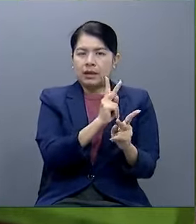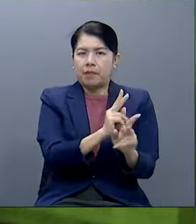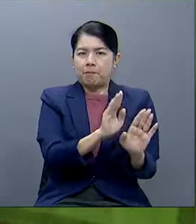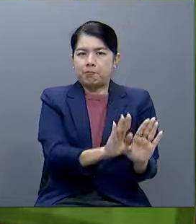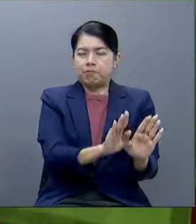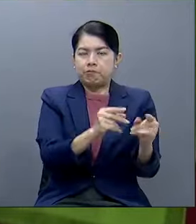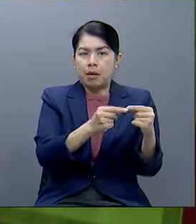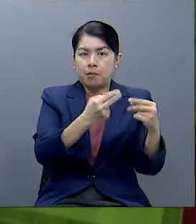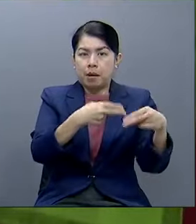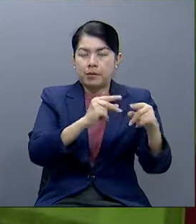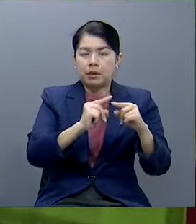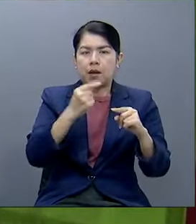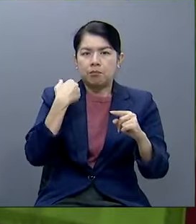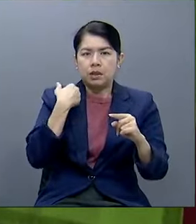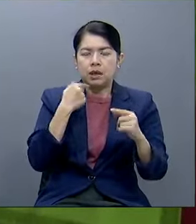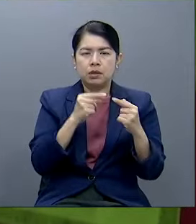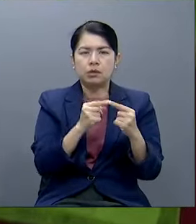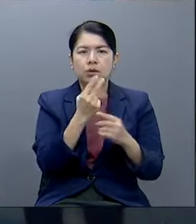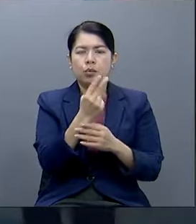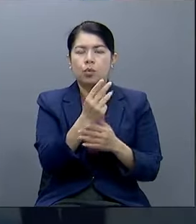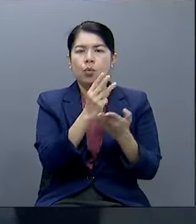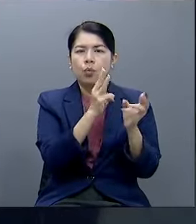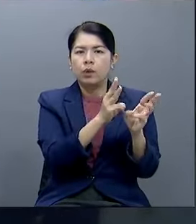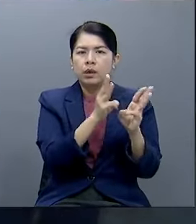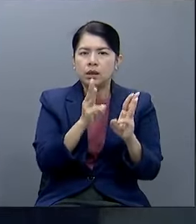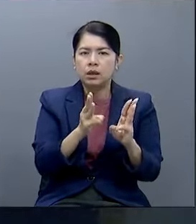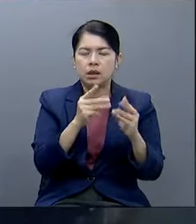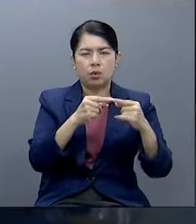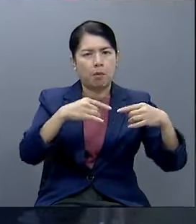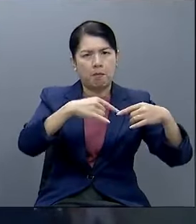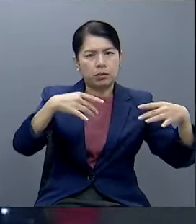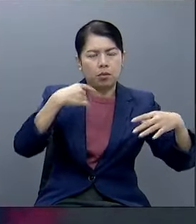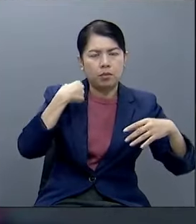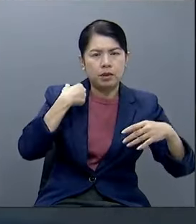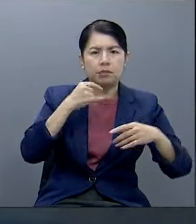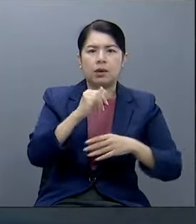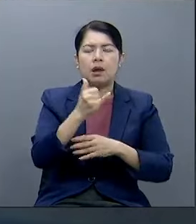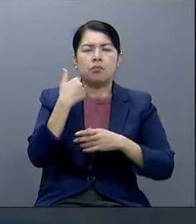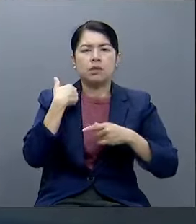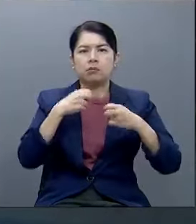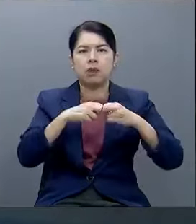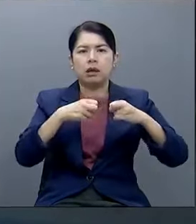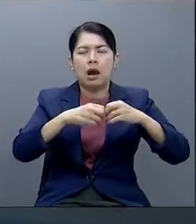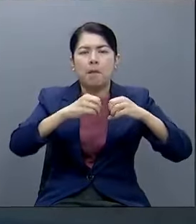ำให้กระสุนเสียดสีกันจนเกิดประกายไฟนำไปสู่การระเบิดหลายระลอกครับ